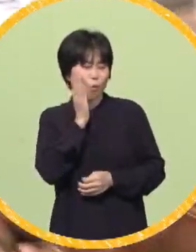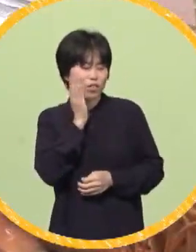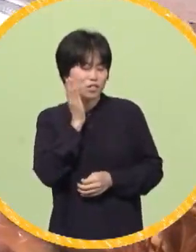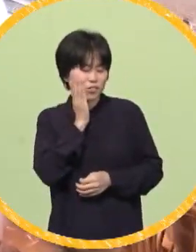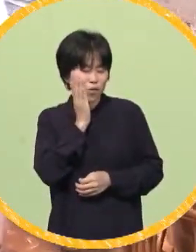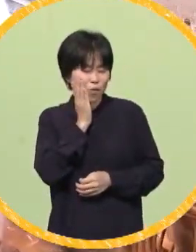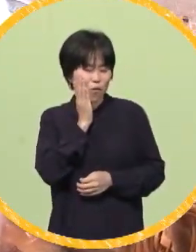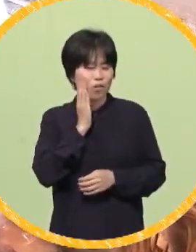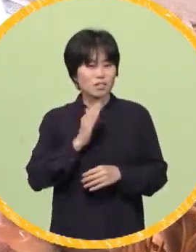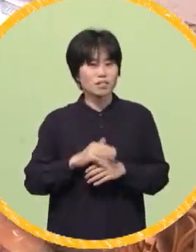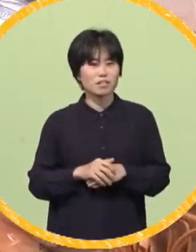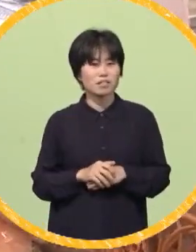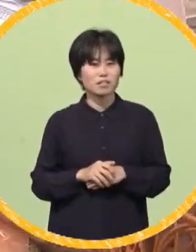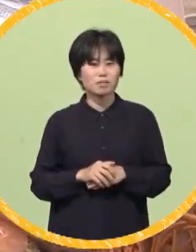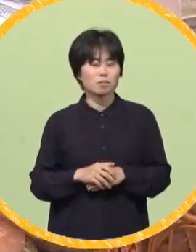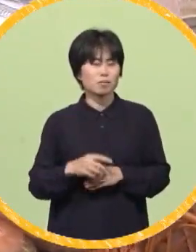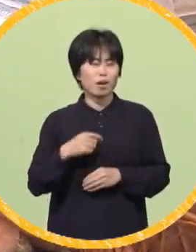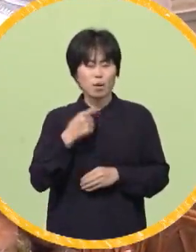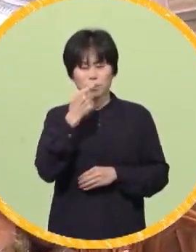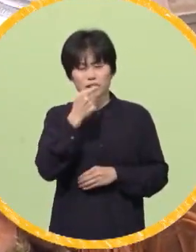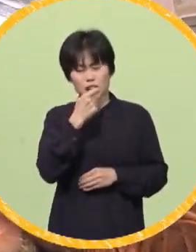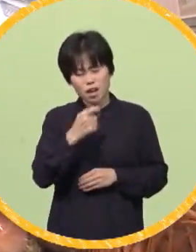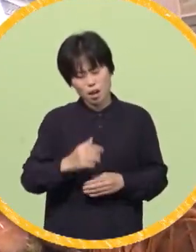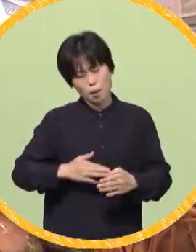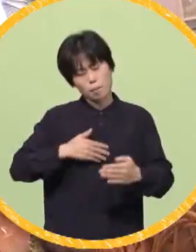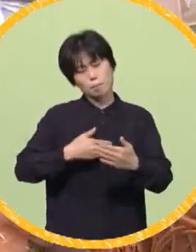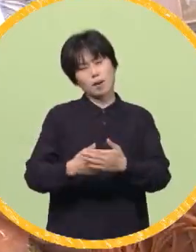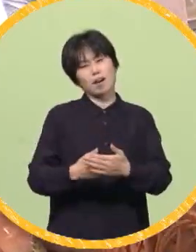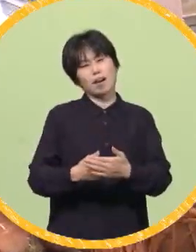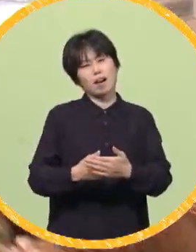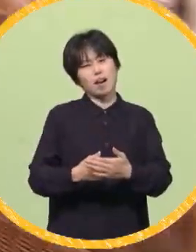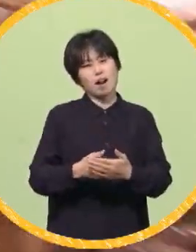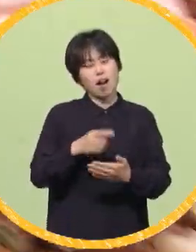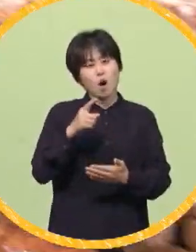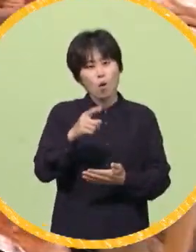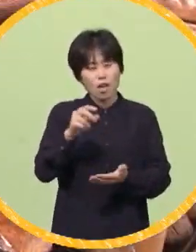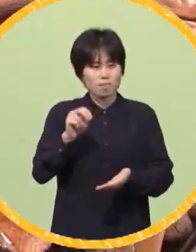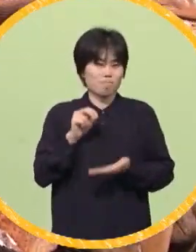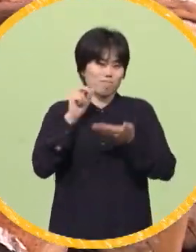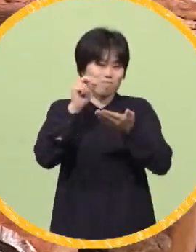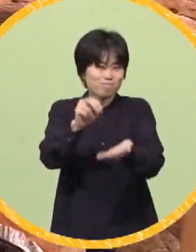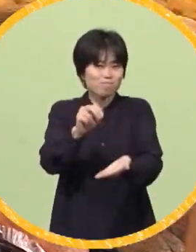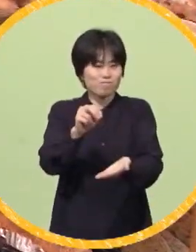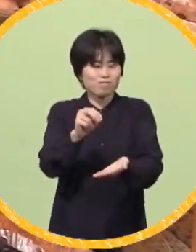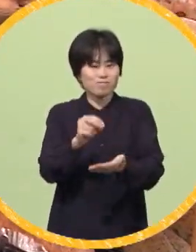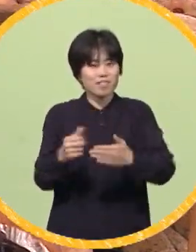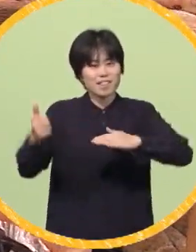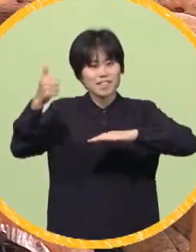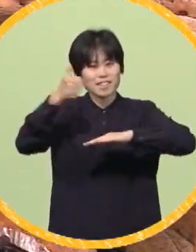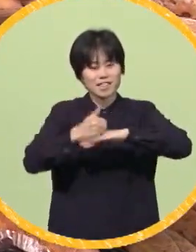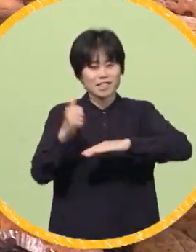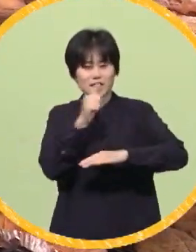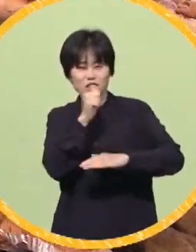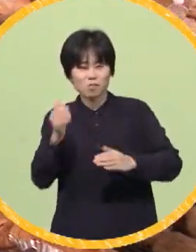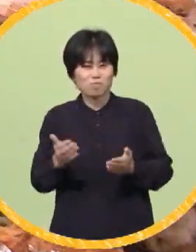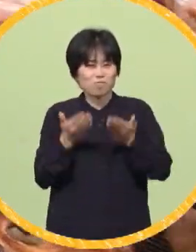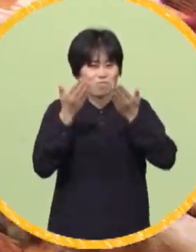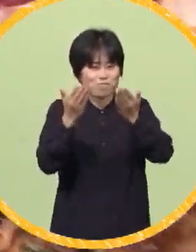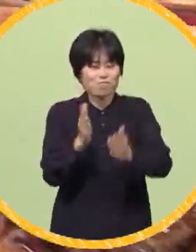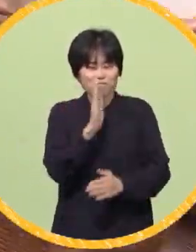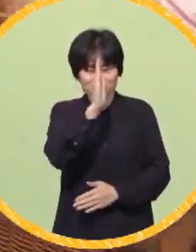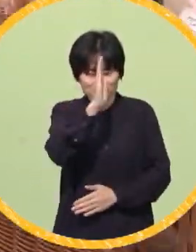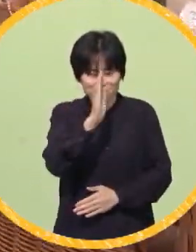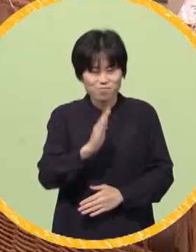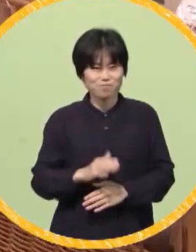しそう。でもちょっと私ピザたくさん食べちゃったので、これスタジオに持ってこうかな。知事、スタジオで食レ